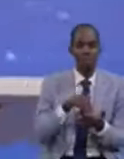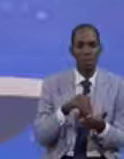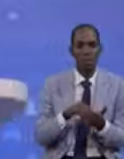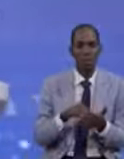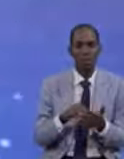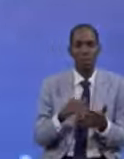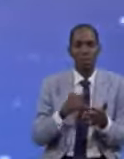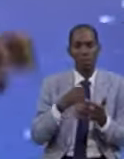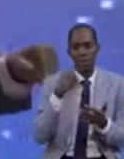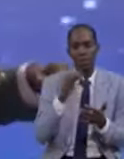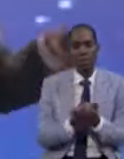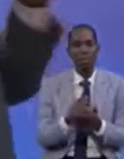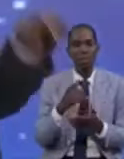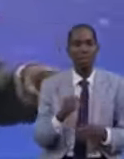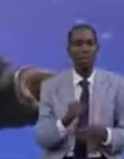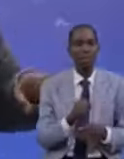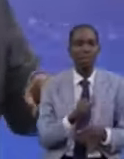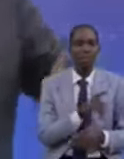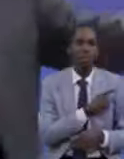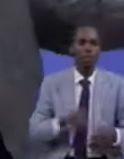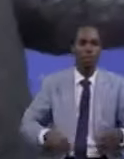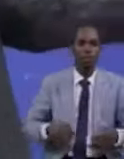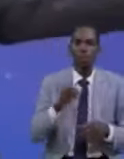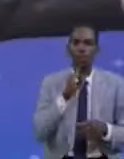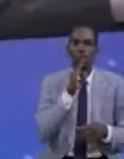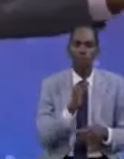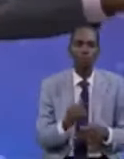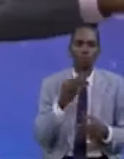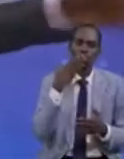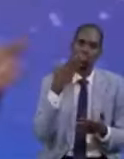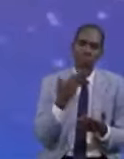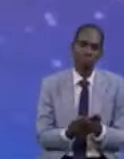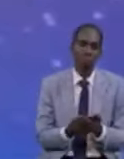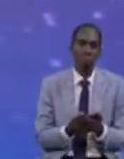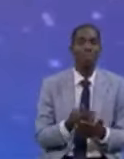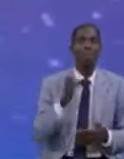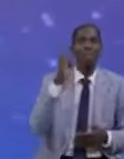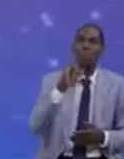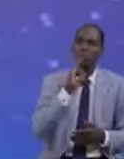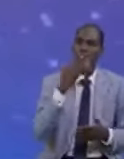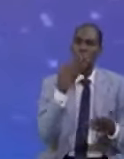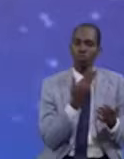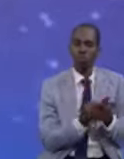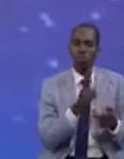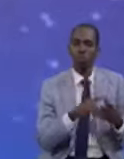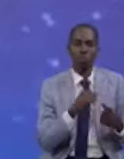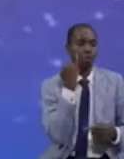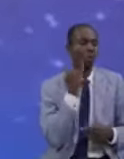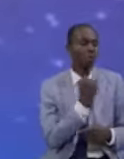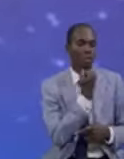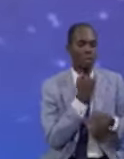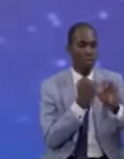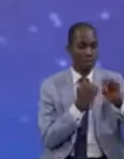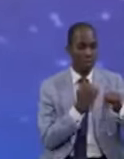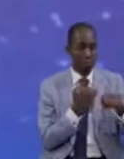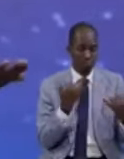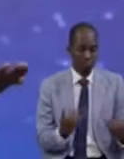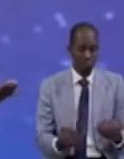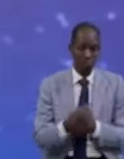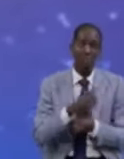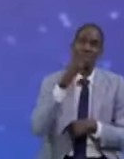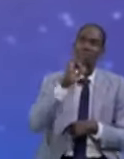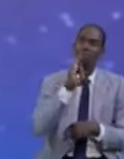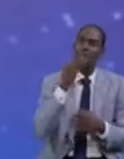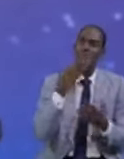ôtées l'Éternel est bon oui il est bon env Israël mais il est bon aujourd'hui envers le peuple de